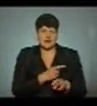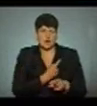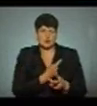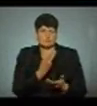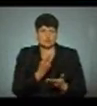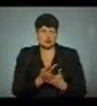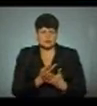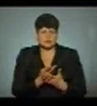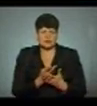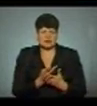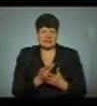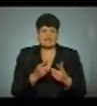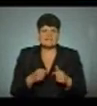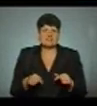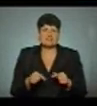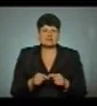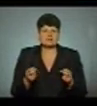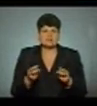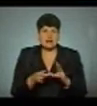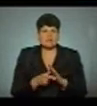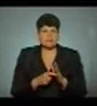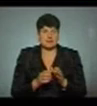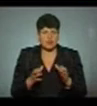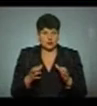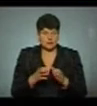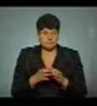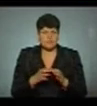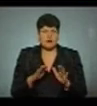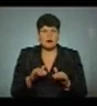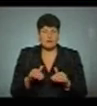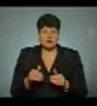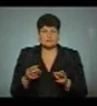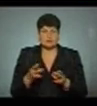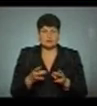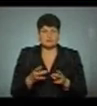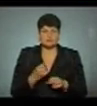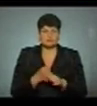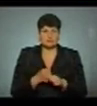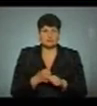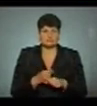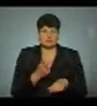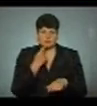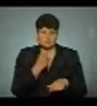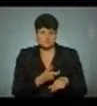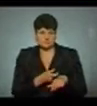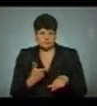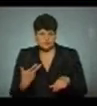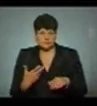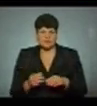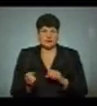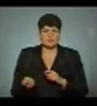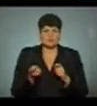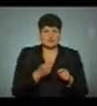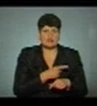госпіталізувати відповідне відділення чи відповідну кімнату, значить, потім, значить, провести забір матеріалу, доставити його в